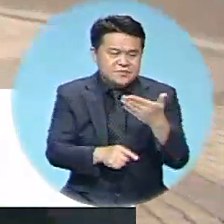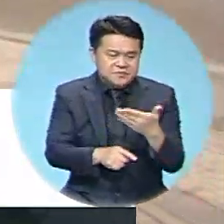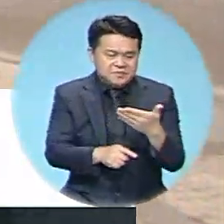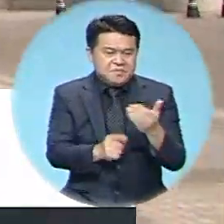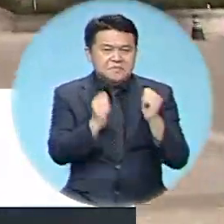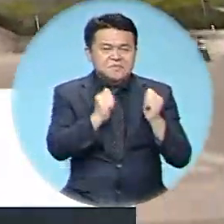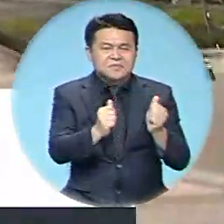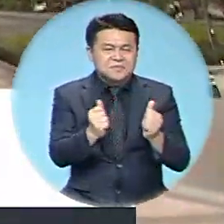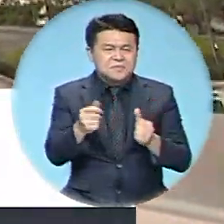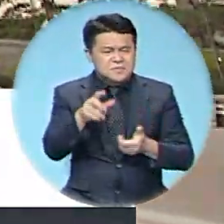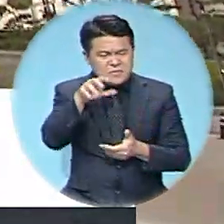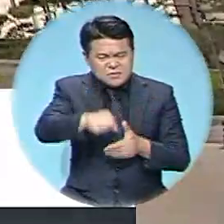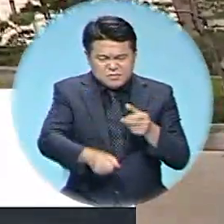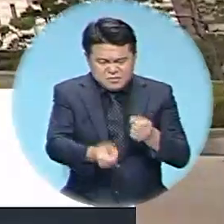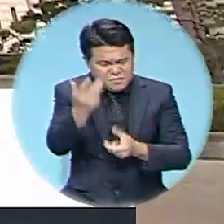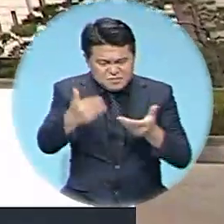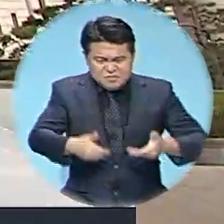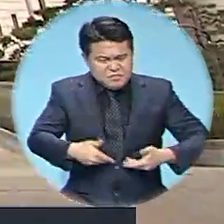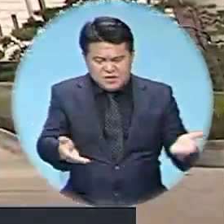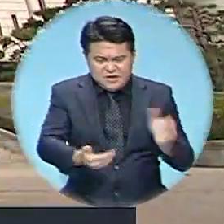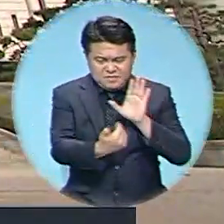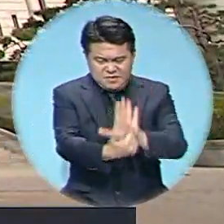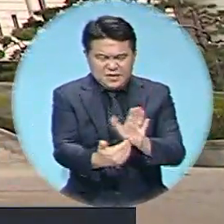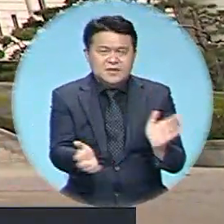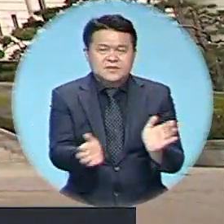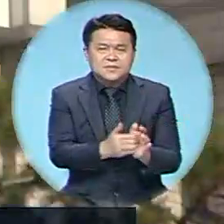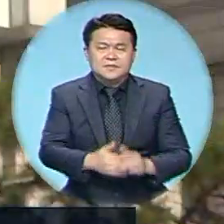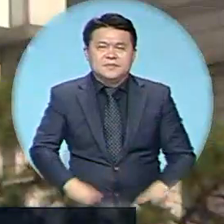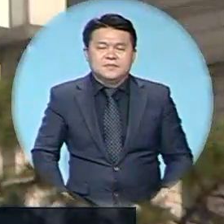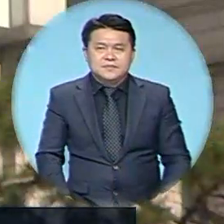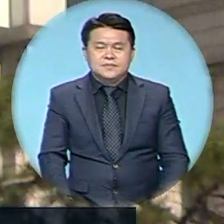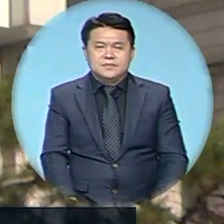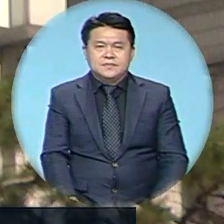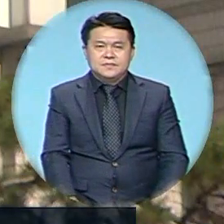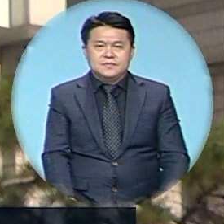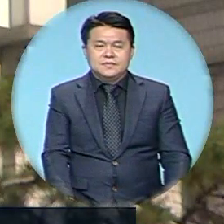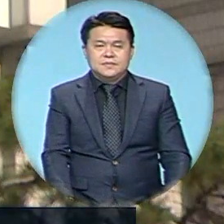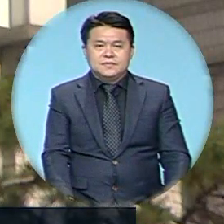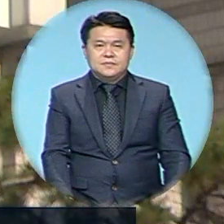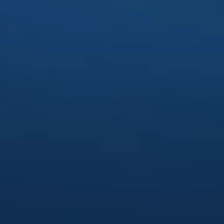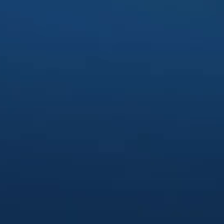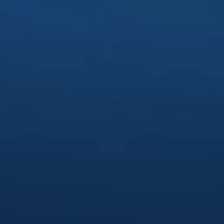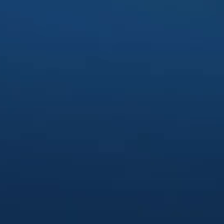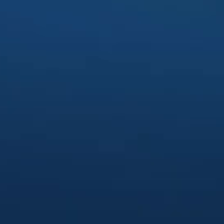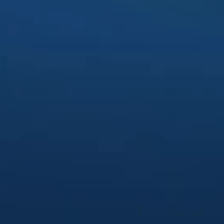압수수색 필요성이 부족하다는 이유로 기각했습니다. SBS 홍영재입니다.